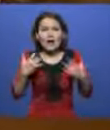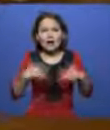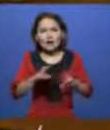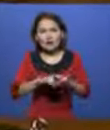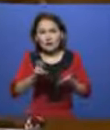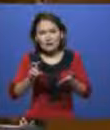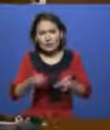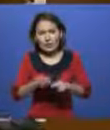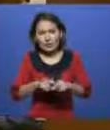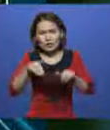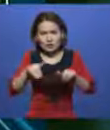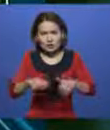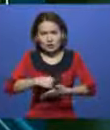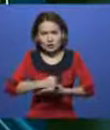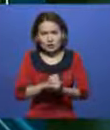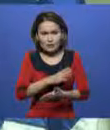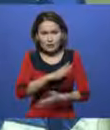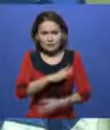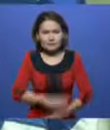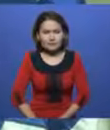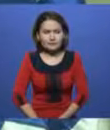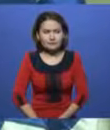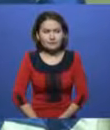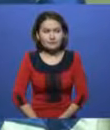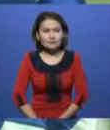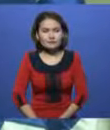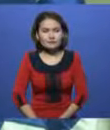жібергеннен кейін қабылданған болатын.